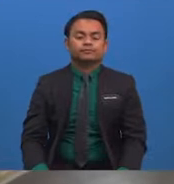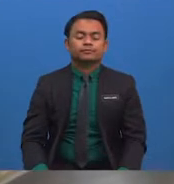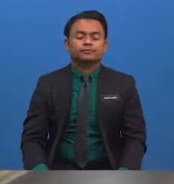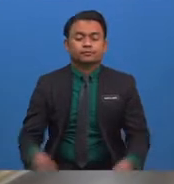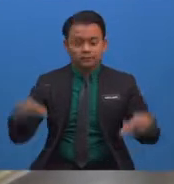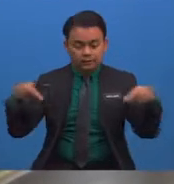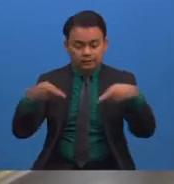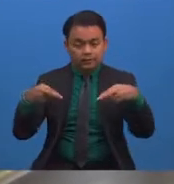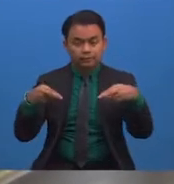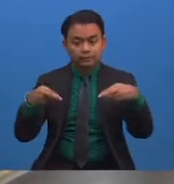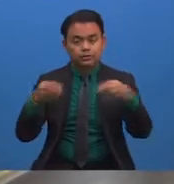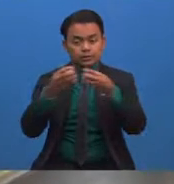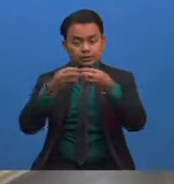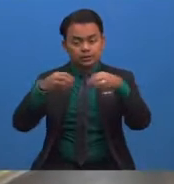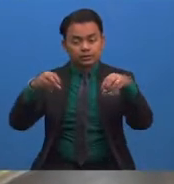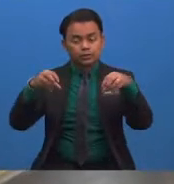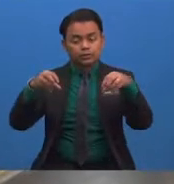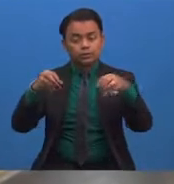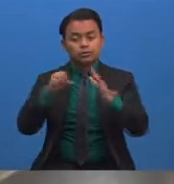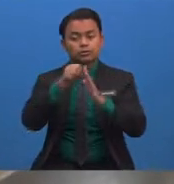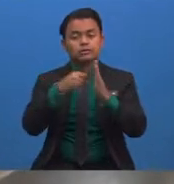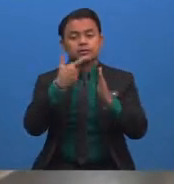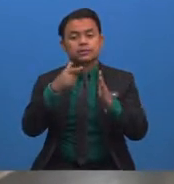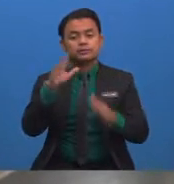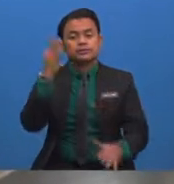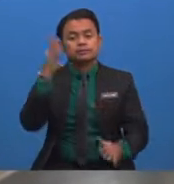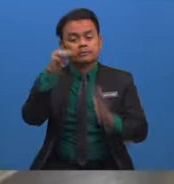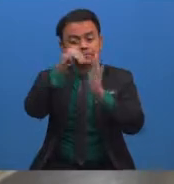Rebus telur selama 15 minit.